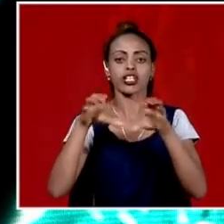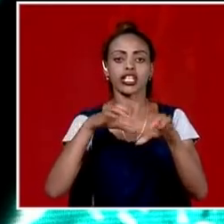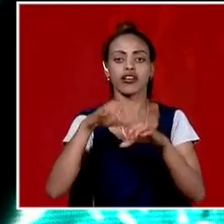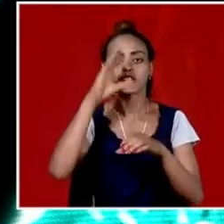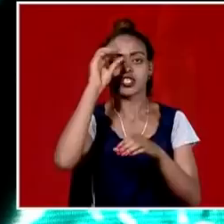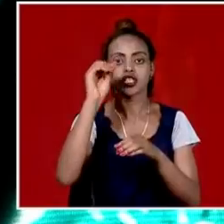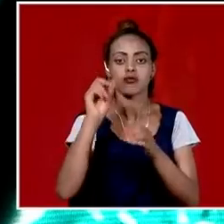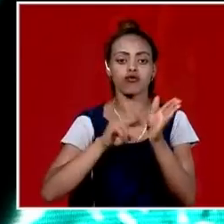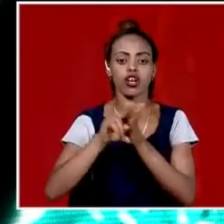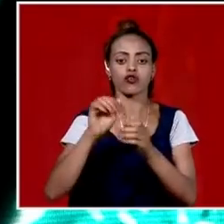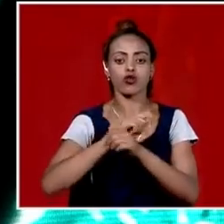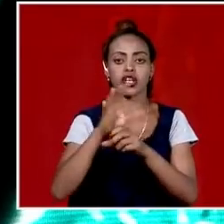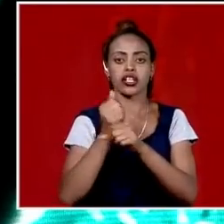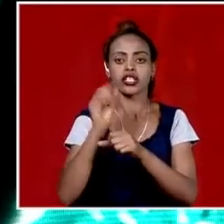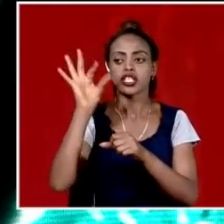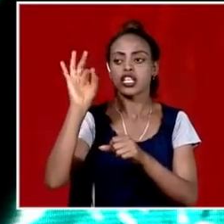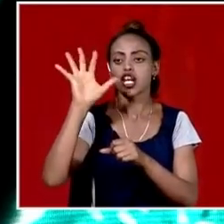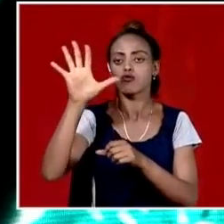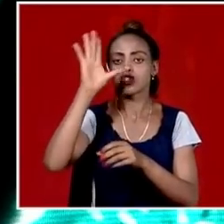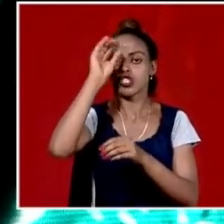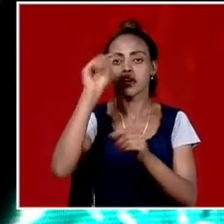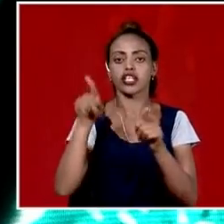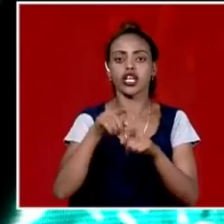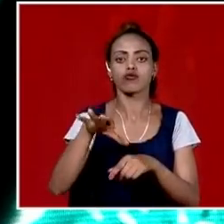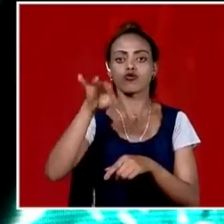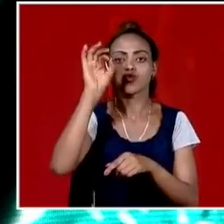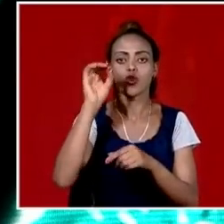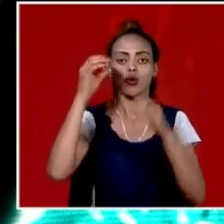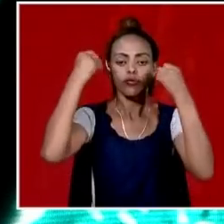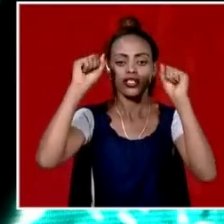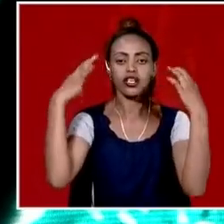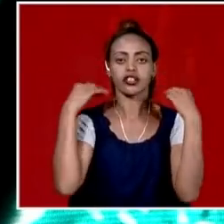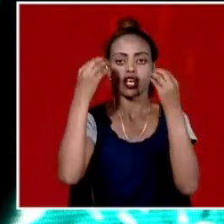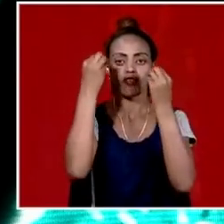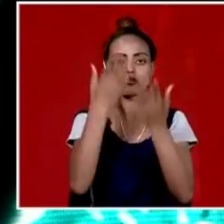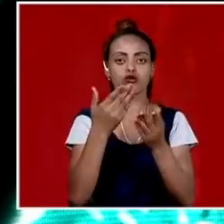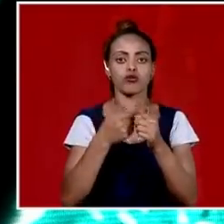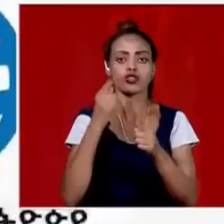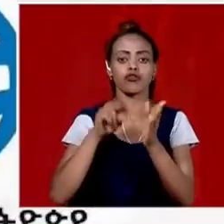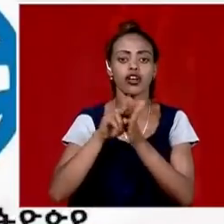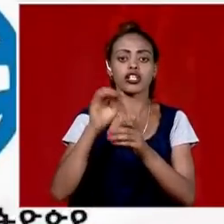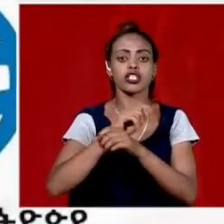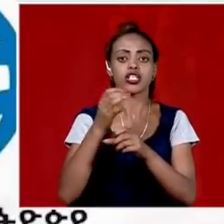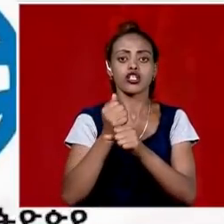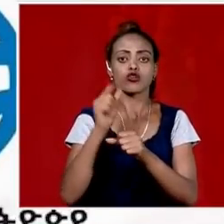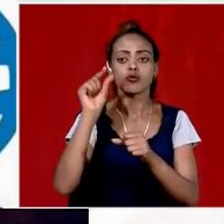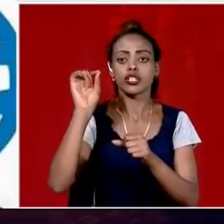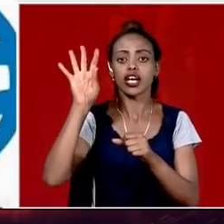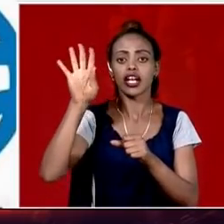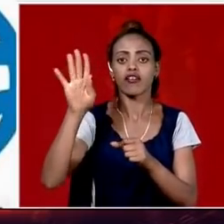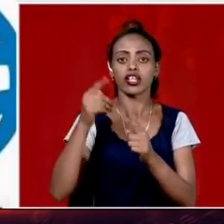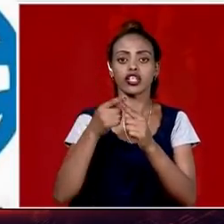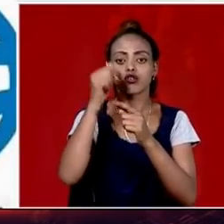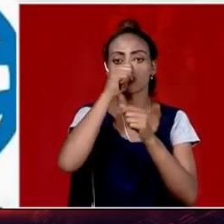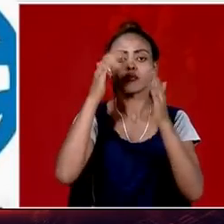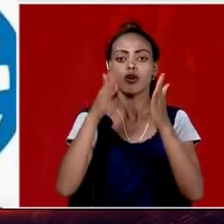لابلاتوري بفيروس كورونا استتحزو تيس عن حموش تنسبات كمسترغبو من استرد عنا فليت ومكابتهم بات فيروس متحزو مسترقاقصو وتم تيس عن أربعة